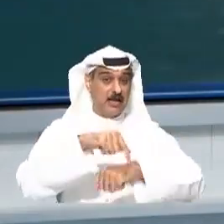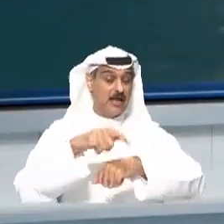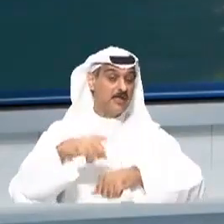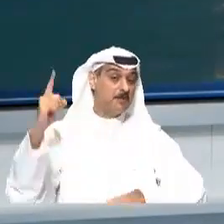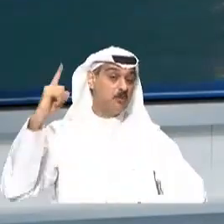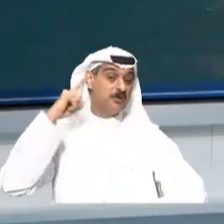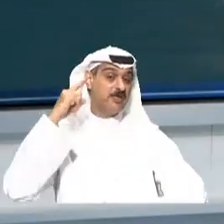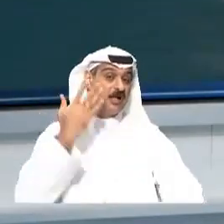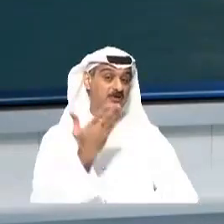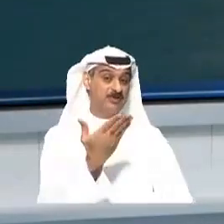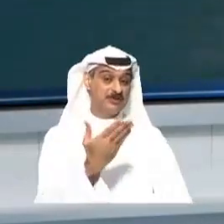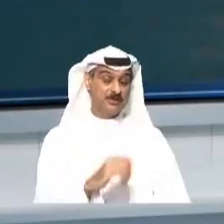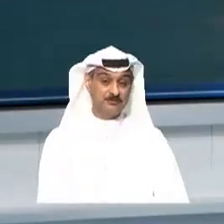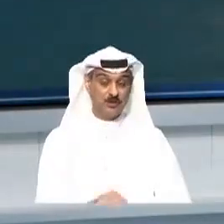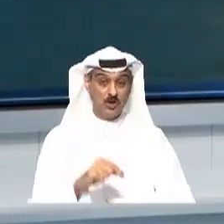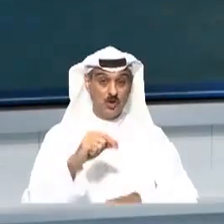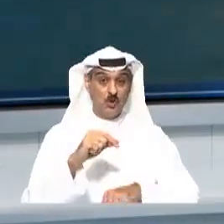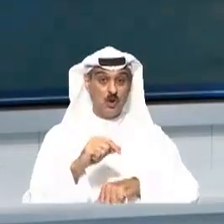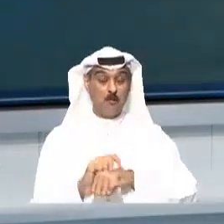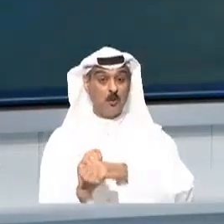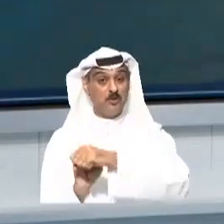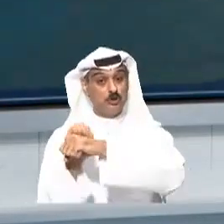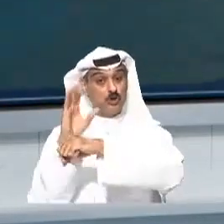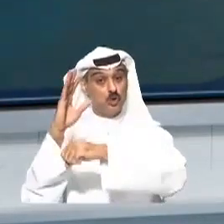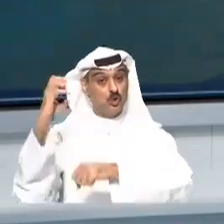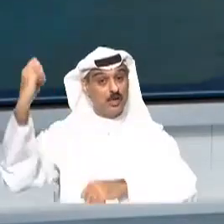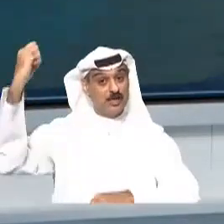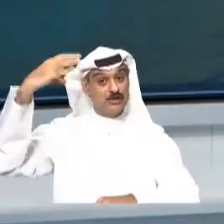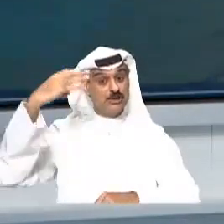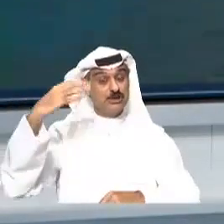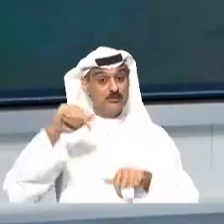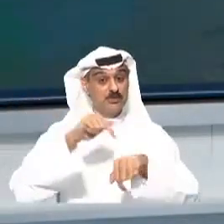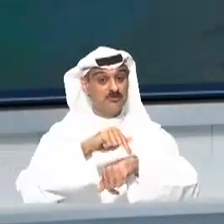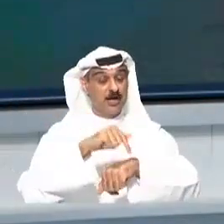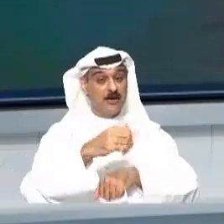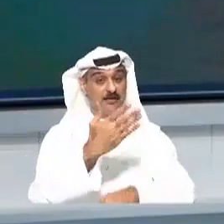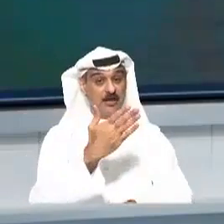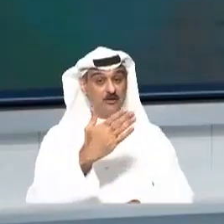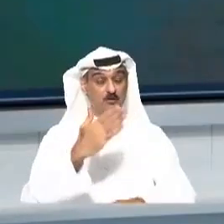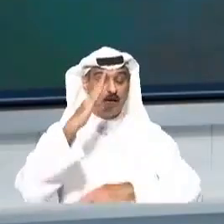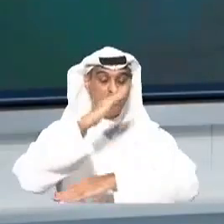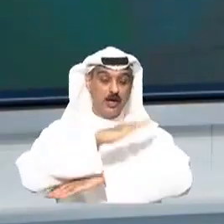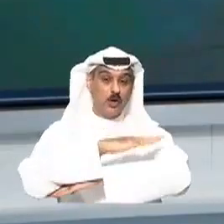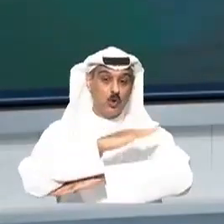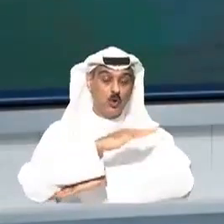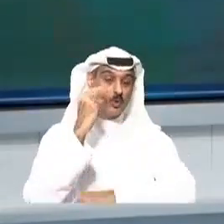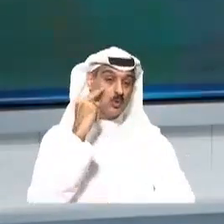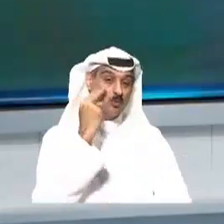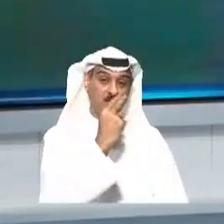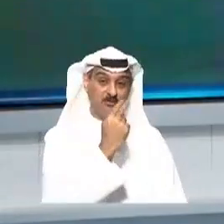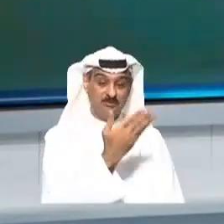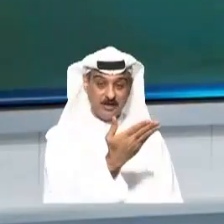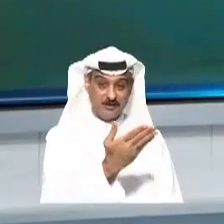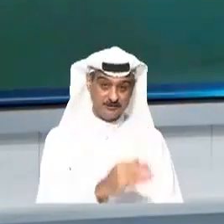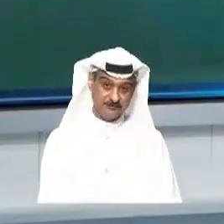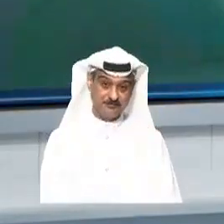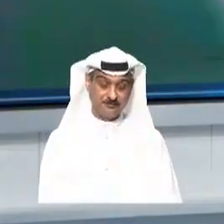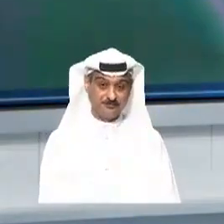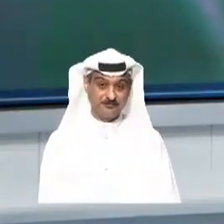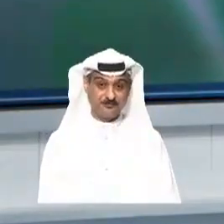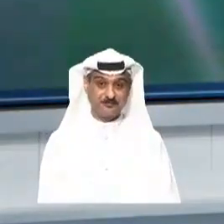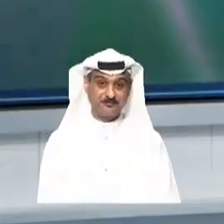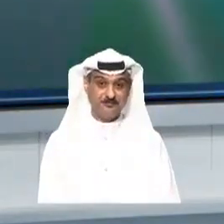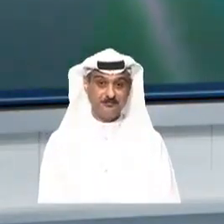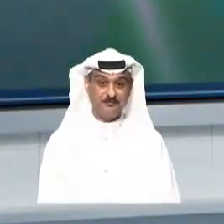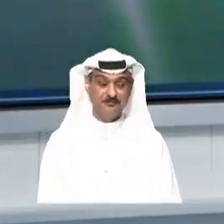الكويت الساعة 34 دقيقة، موعد شروق الشمس الساعة 5:49، أما بالنسبة لموعد أذان المغرب الساعة